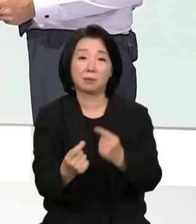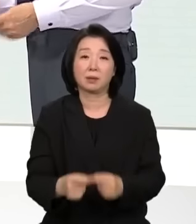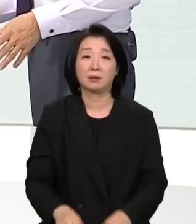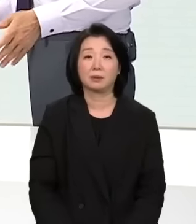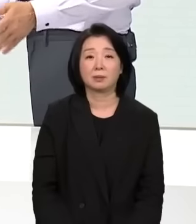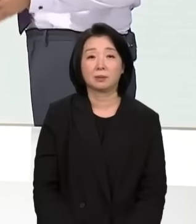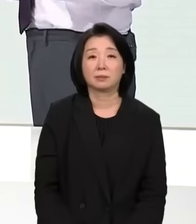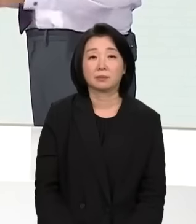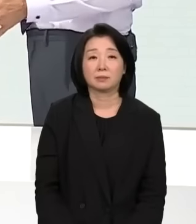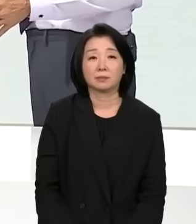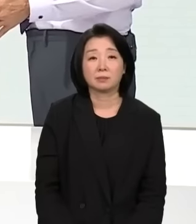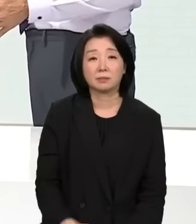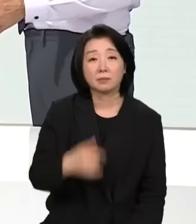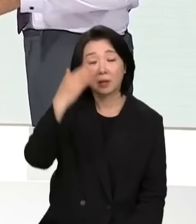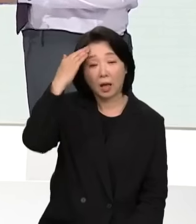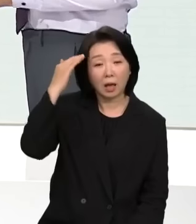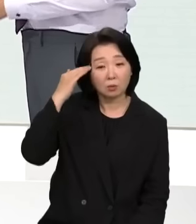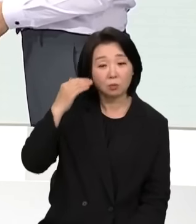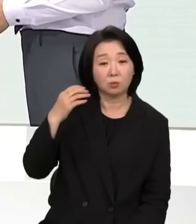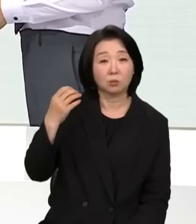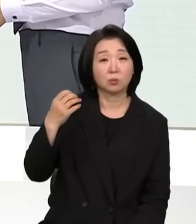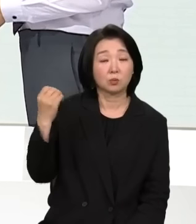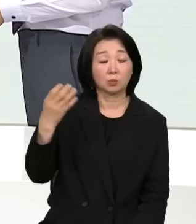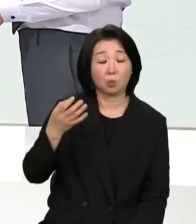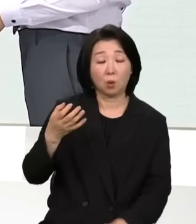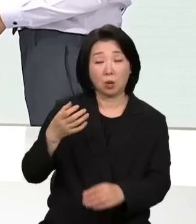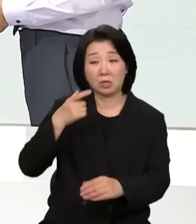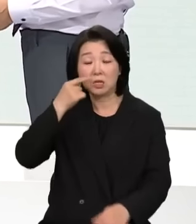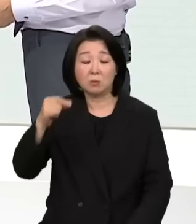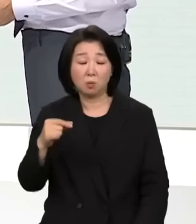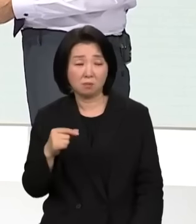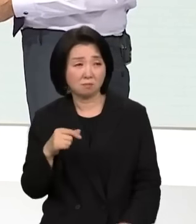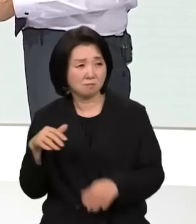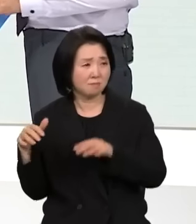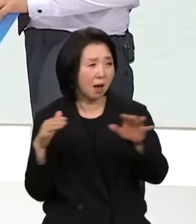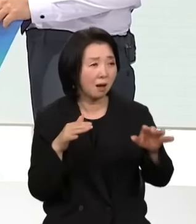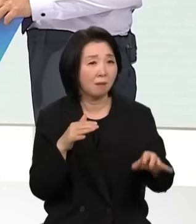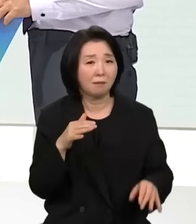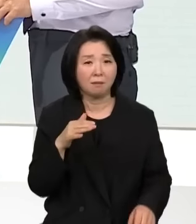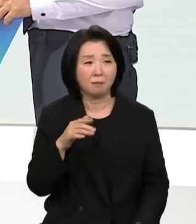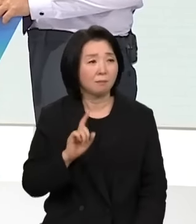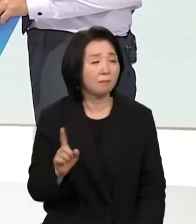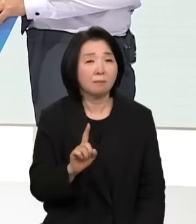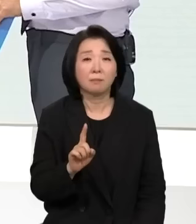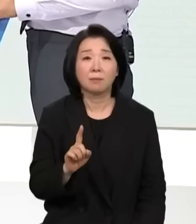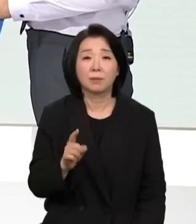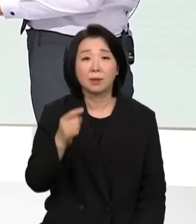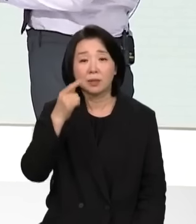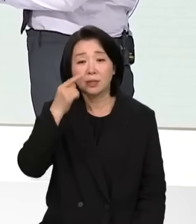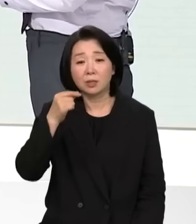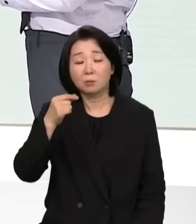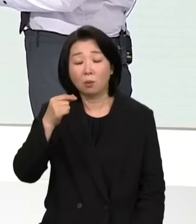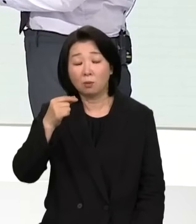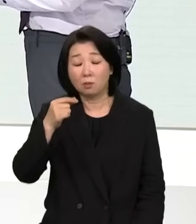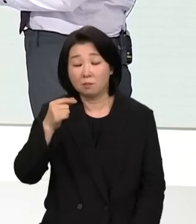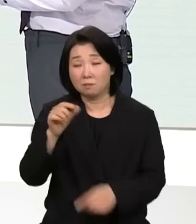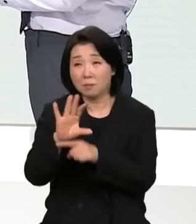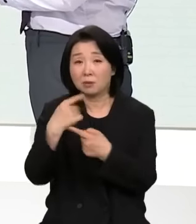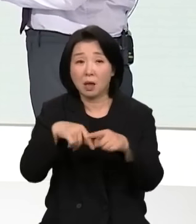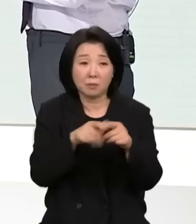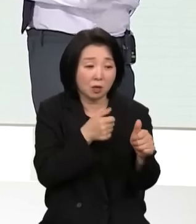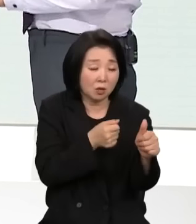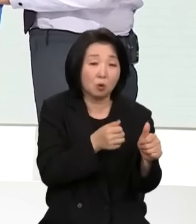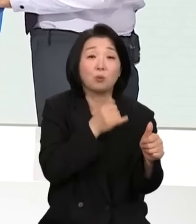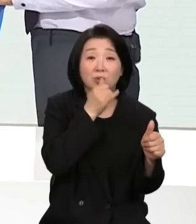비슷합니다 그러자 이제 국내는 물론 국 그니까 일본에서도 상당히 반응이 뜨거웠어요 당장 어제 였었죠 일본 방송에서 따라붙어서 인터뷰를 하는